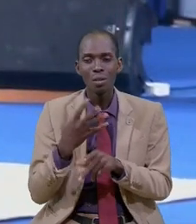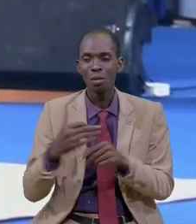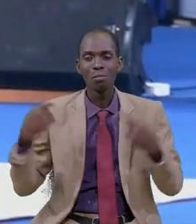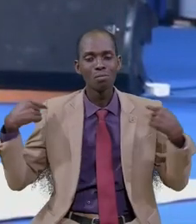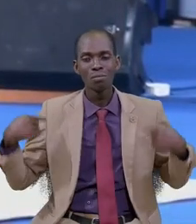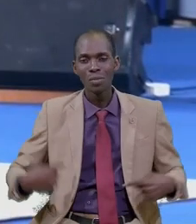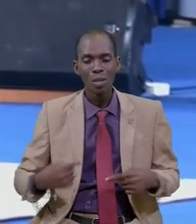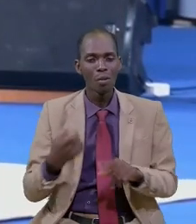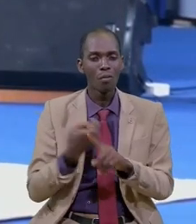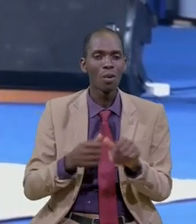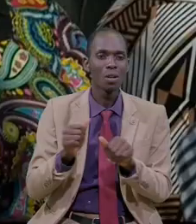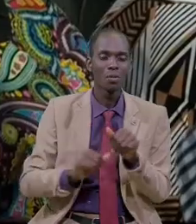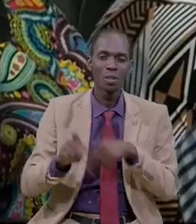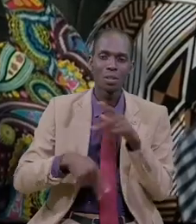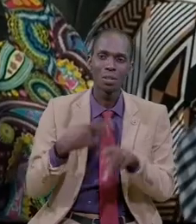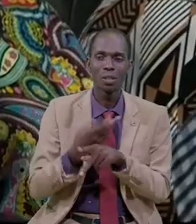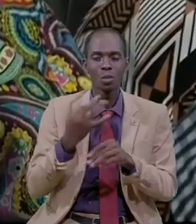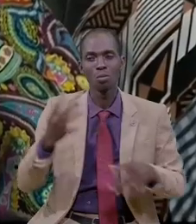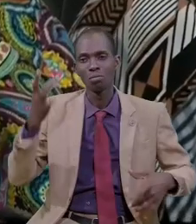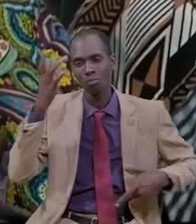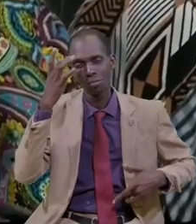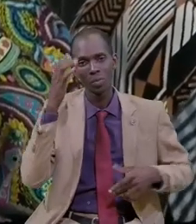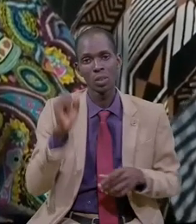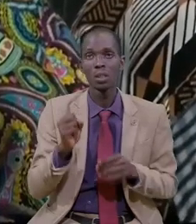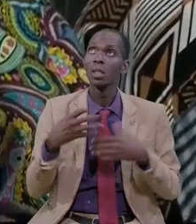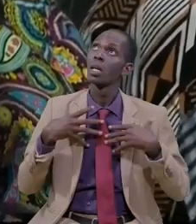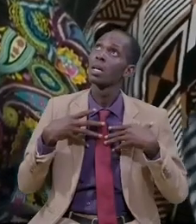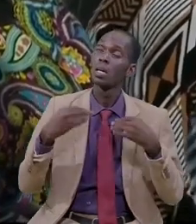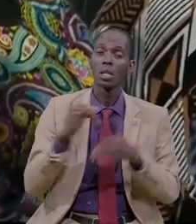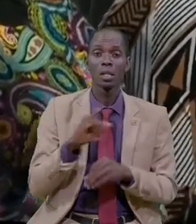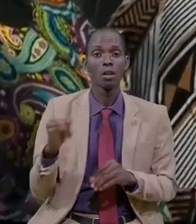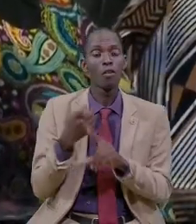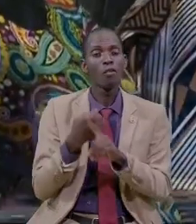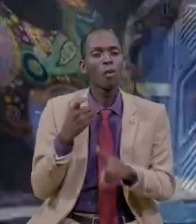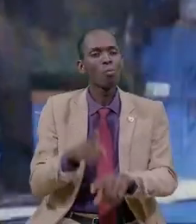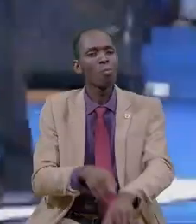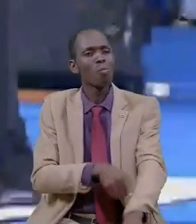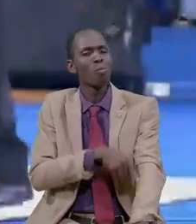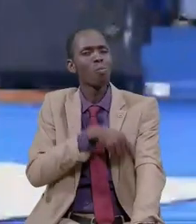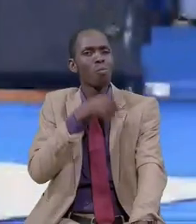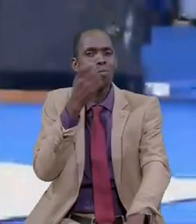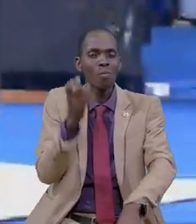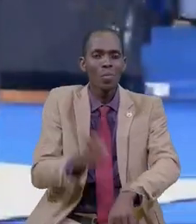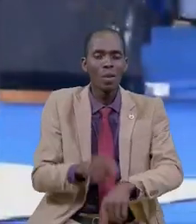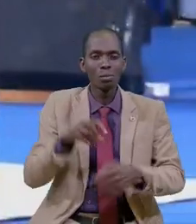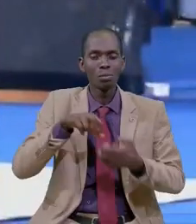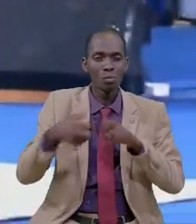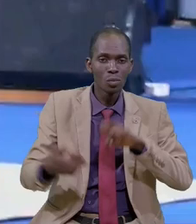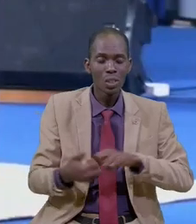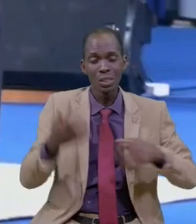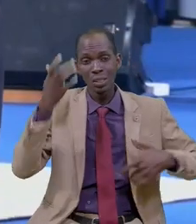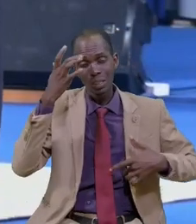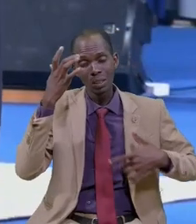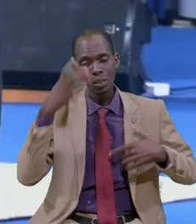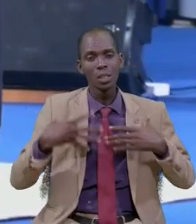ailment. De toute infirmité, de toute maladie. Healing. La guérison. From long-standing sickness, healing